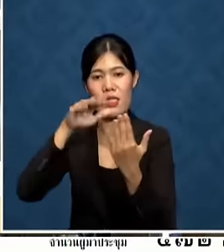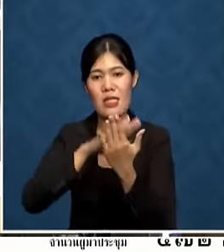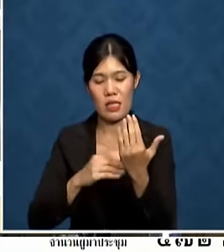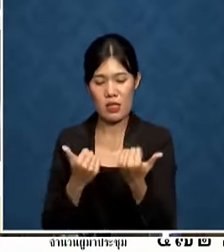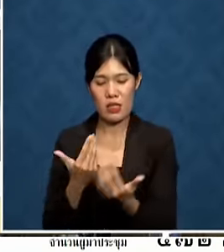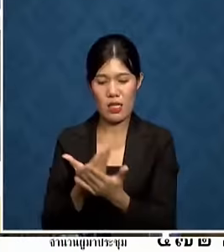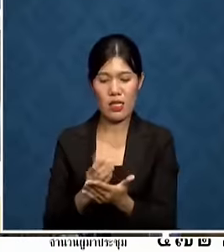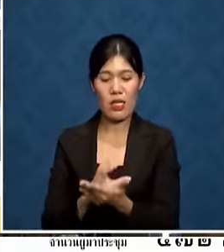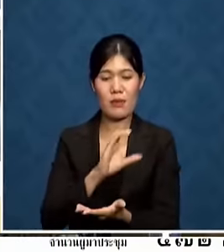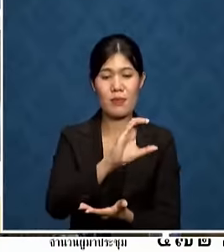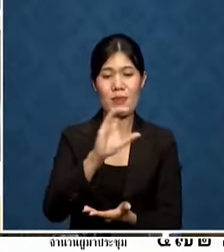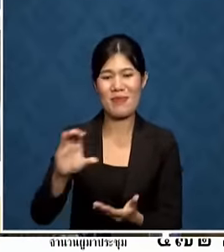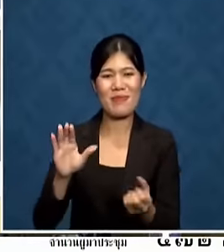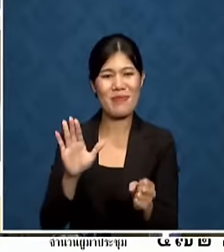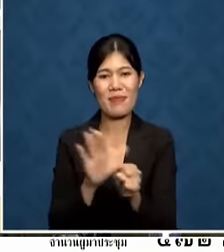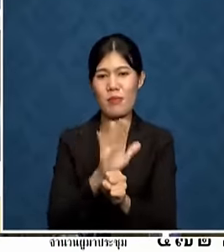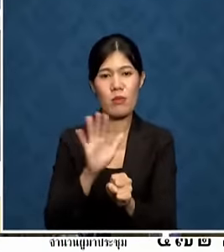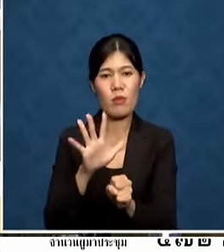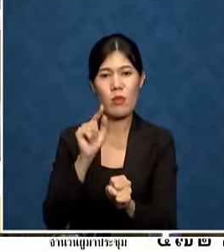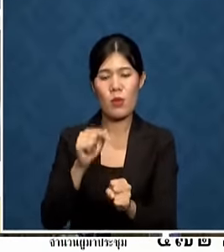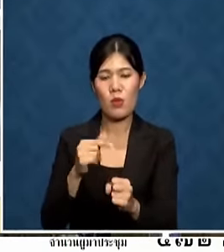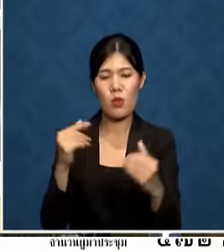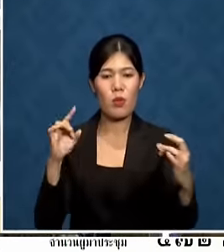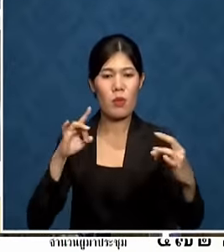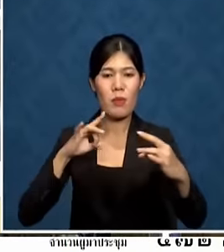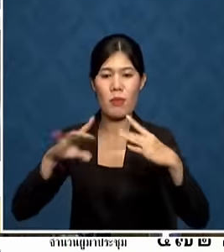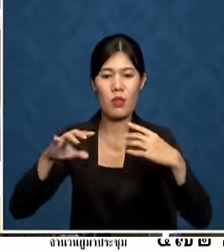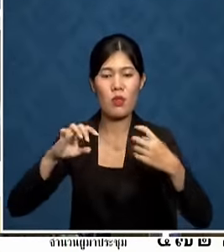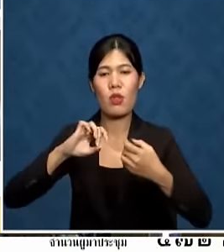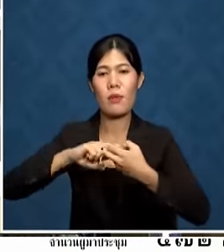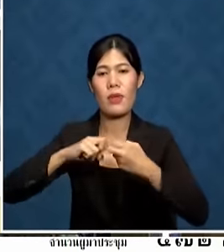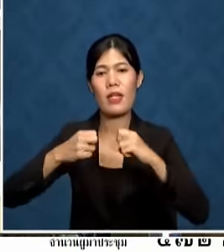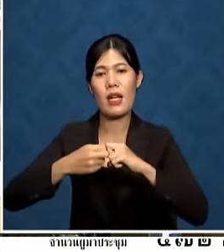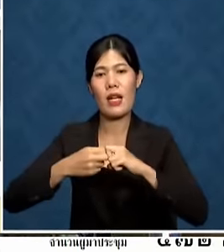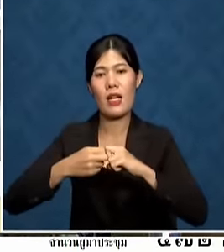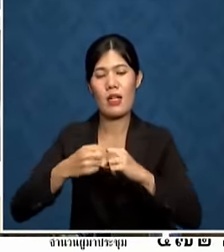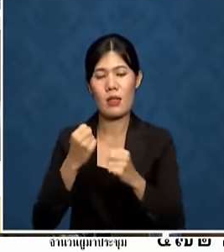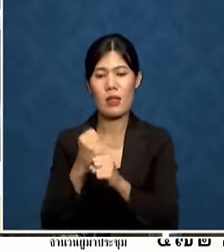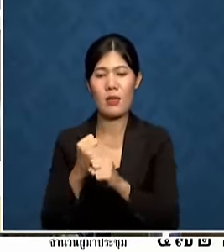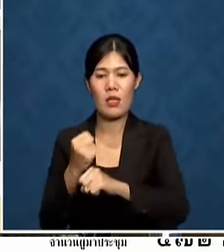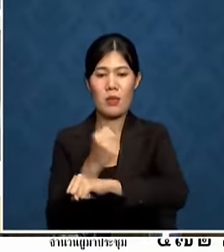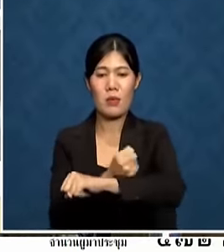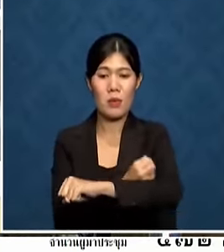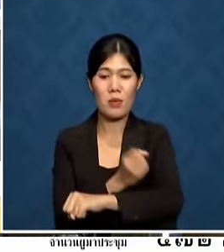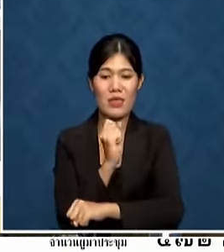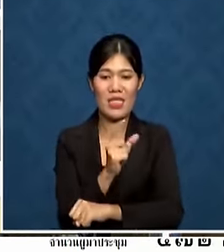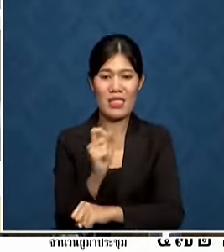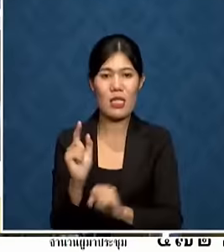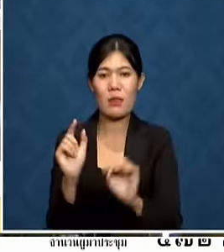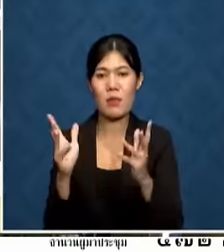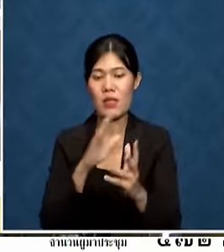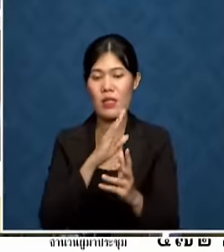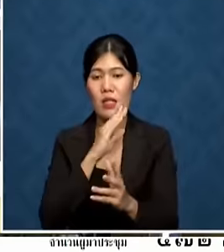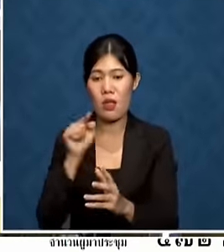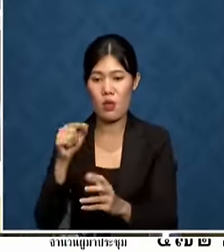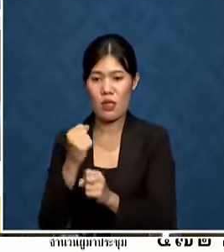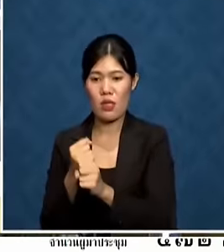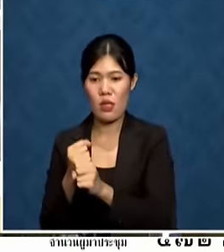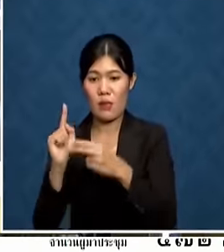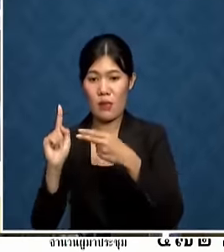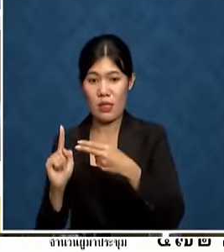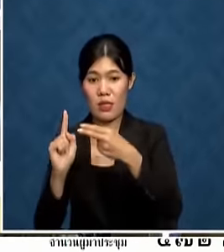พอจัดงบแบบไม่ได้สัดส่วนกับปัญหาจัดงบแบบละเลยแรงงานและธุรกิจที่เกี่ยวข้องเอาจริงถ้าท่านเจียดเงินจาก Digital walletมา